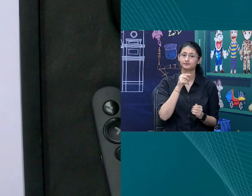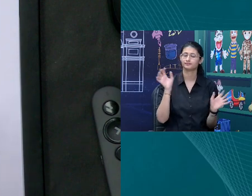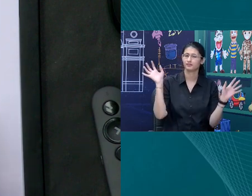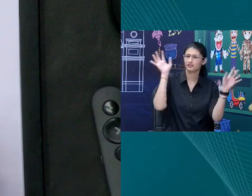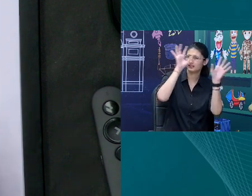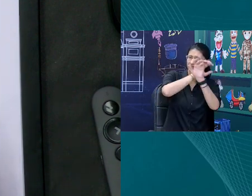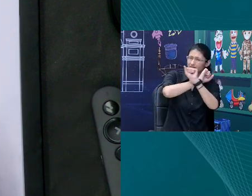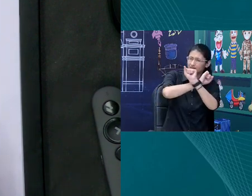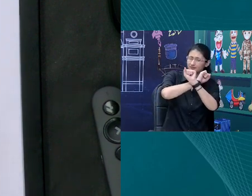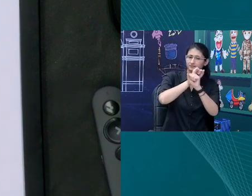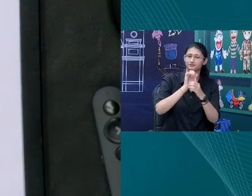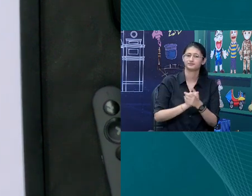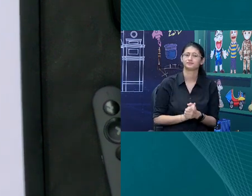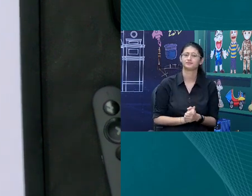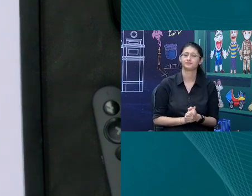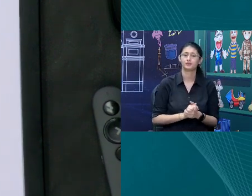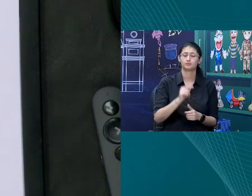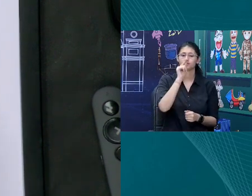इसमें आया